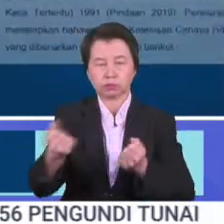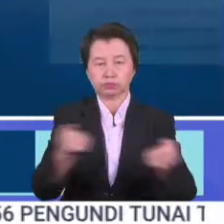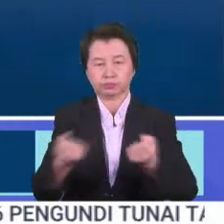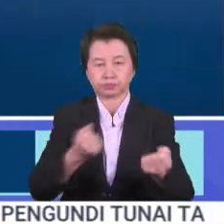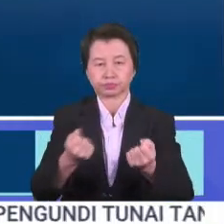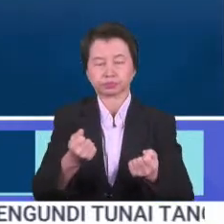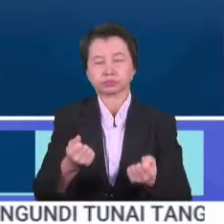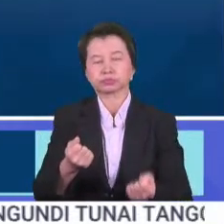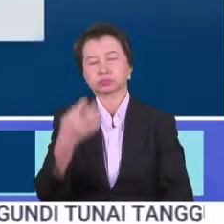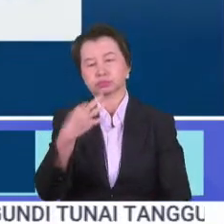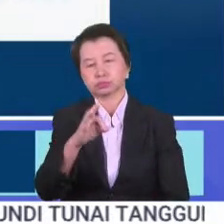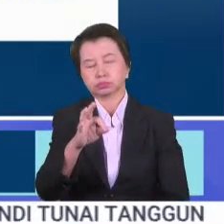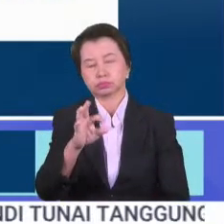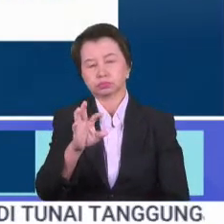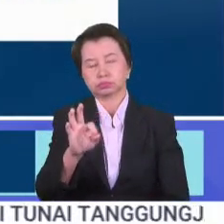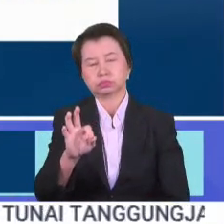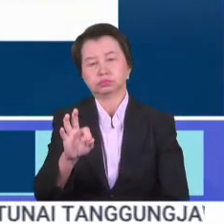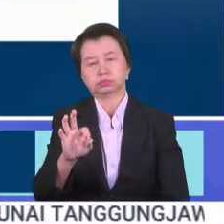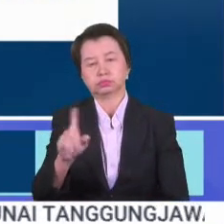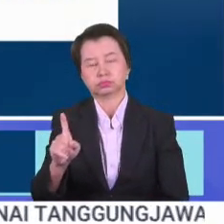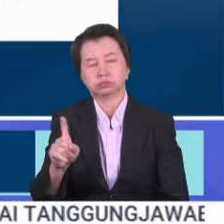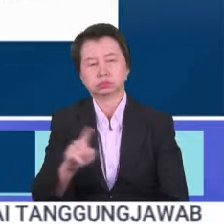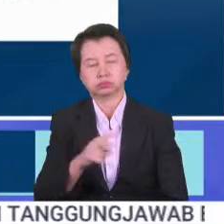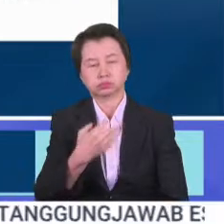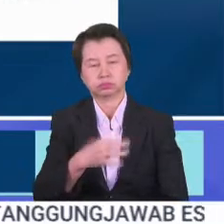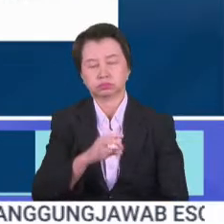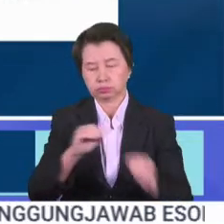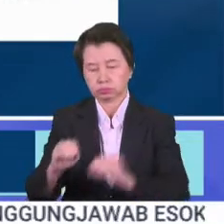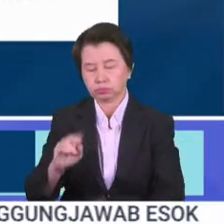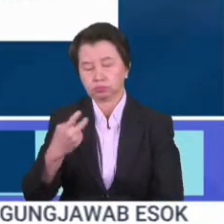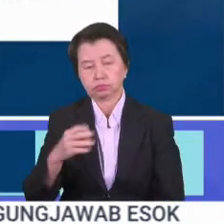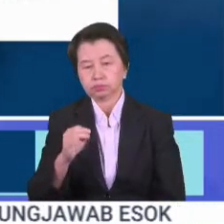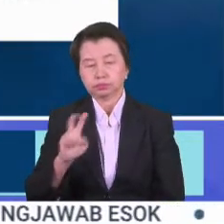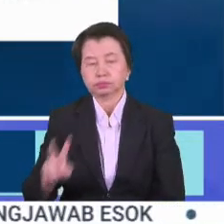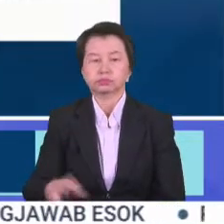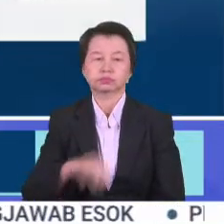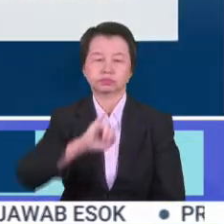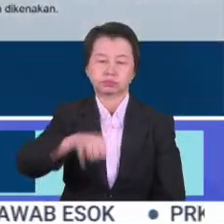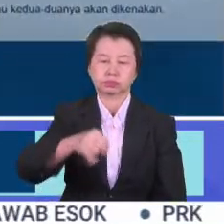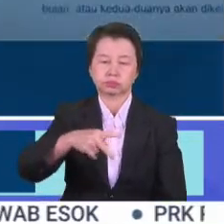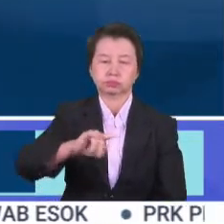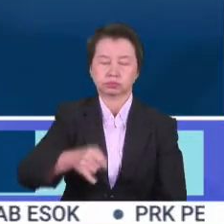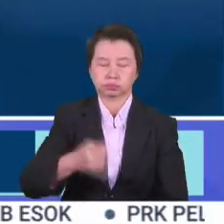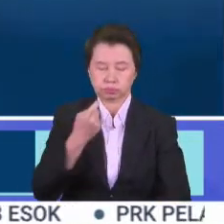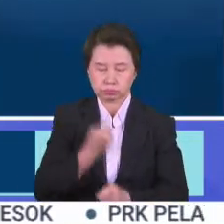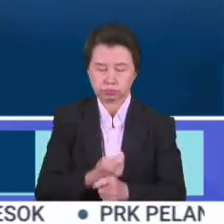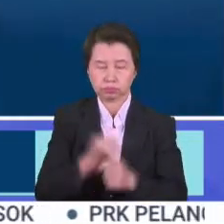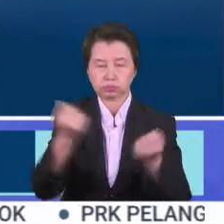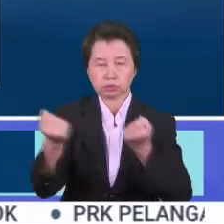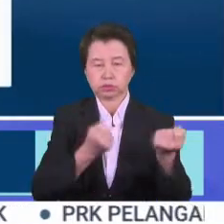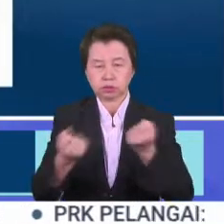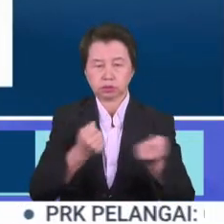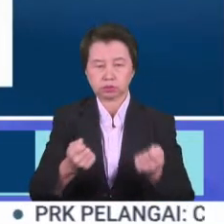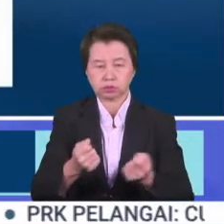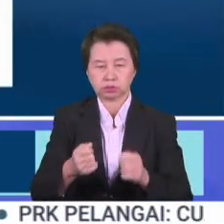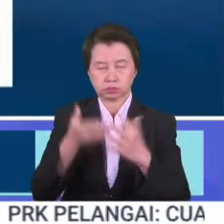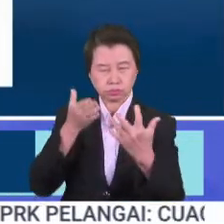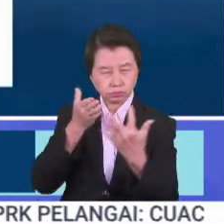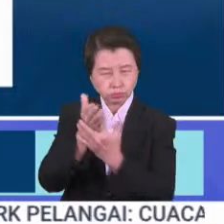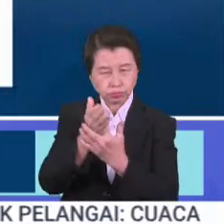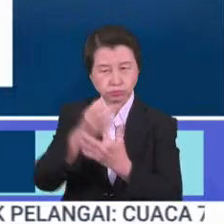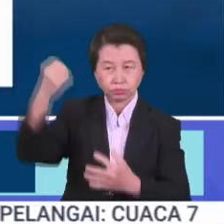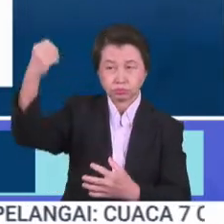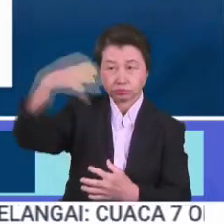Kenderaan Motor 1951 Pindaan 2019. Peraturan JPJ menetapkan kadar ketelusan cahaya